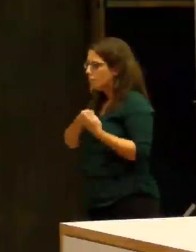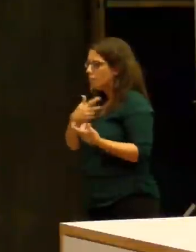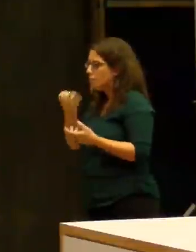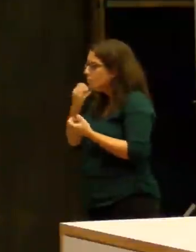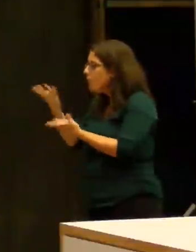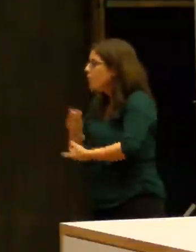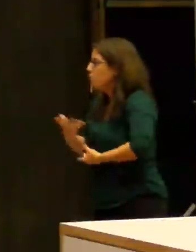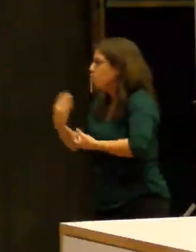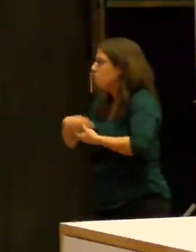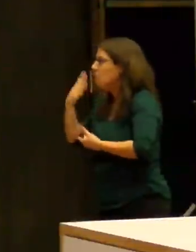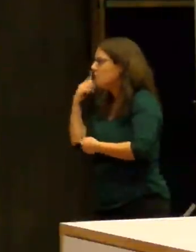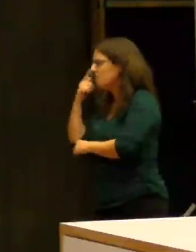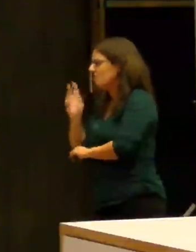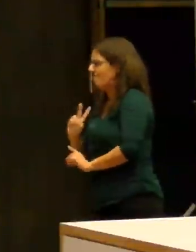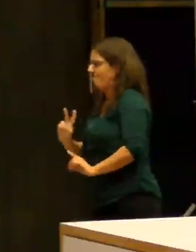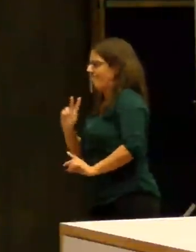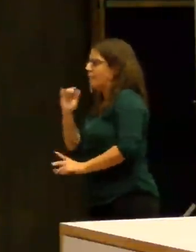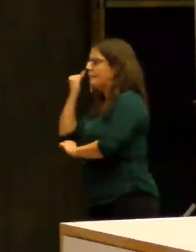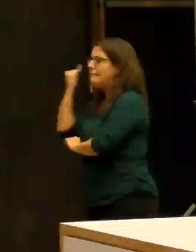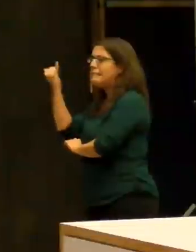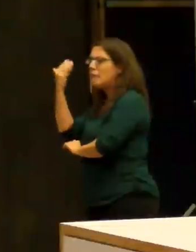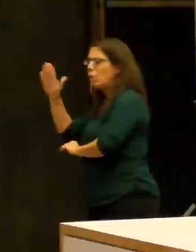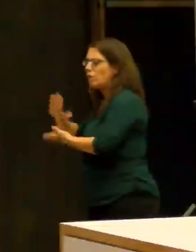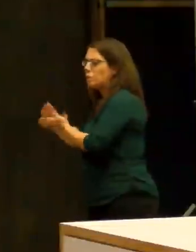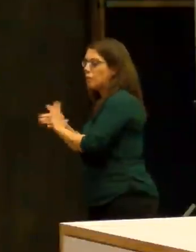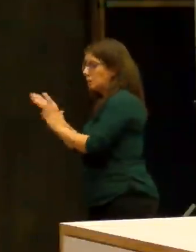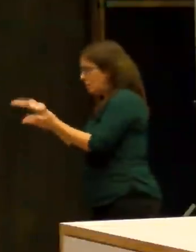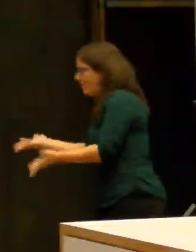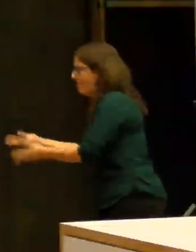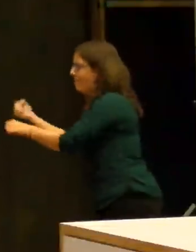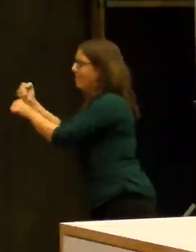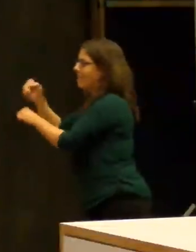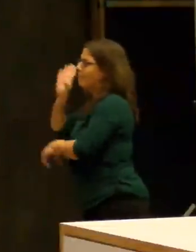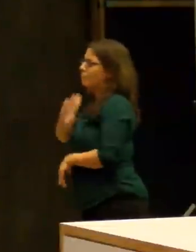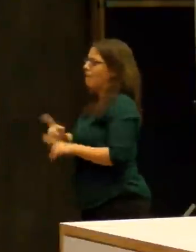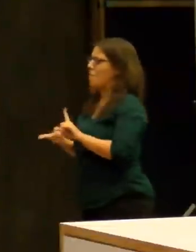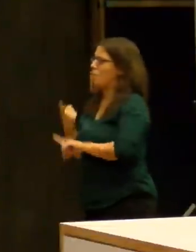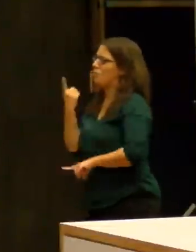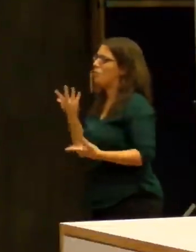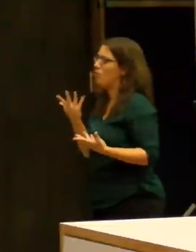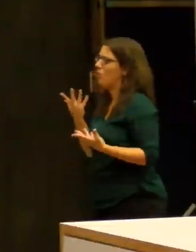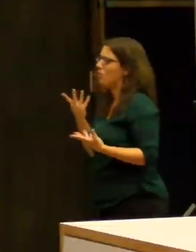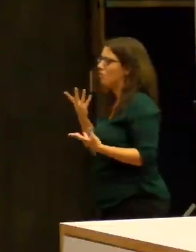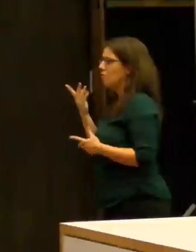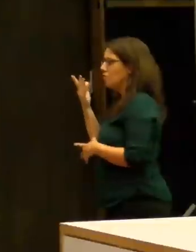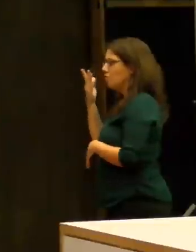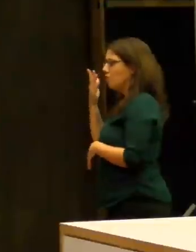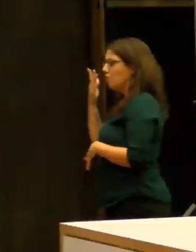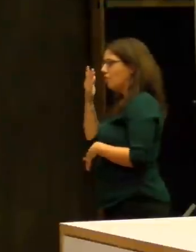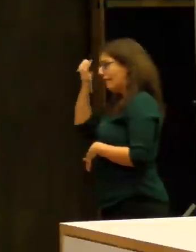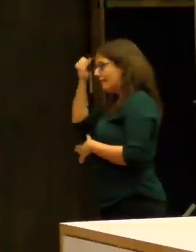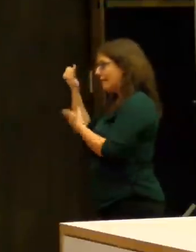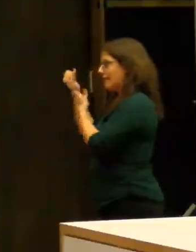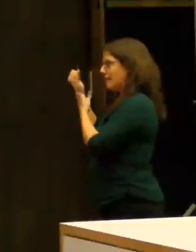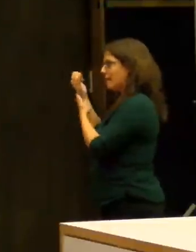mais que vous avez des idées, lancez-vous. C'est vraiment très important de défendre les idées auxquelles on croit.